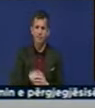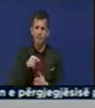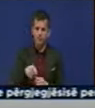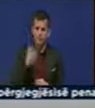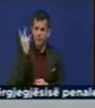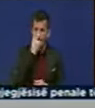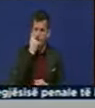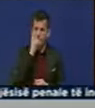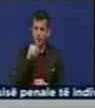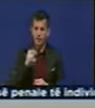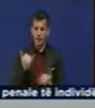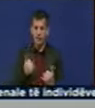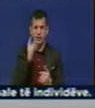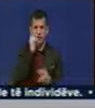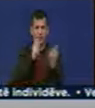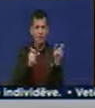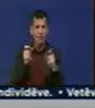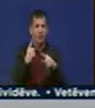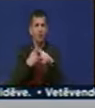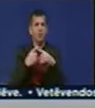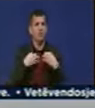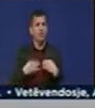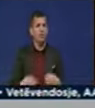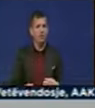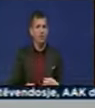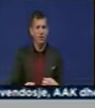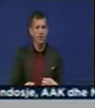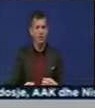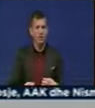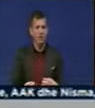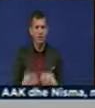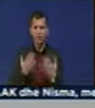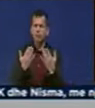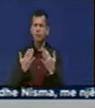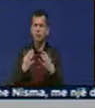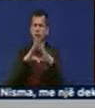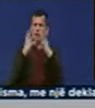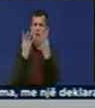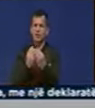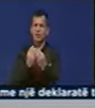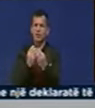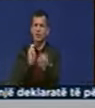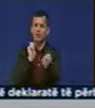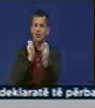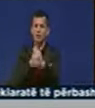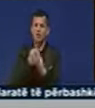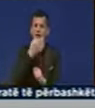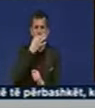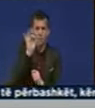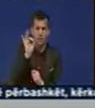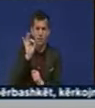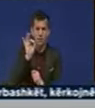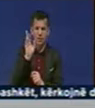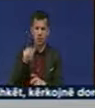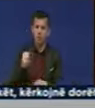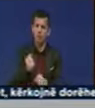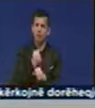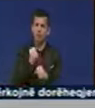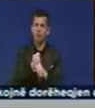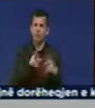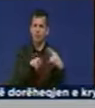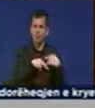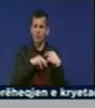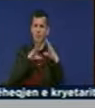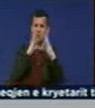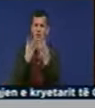se resurset njerëzore dhe profesionale në sasi dhe cilësi janë më se të mjaftueshme për kryerjen e detyrave dhe